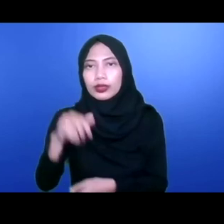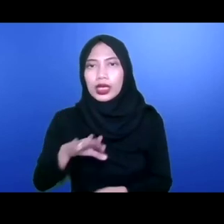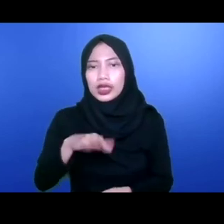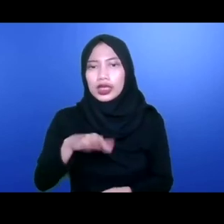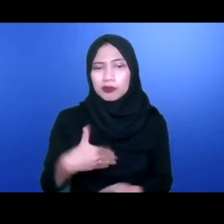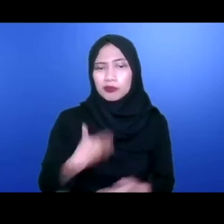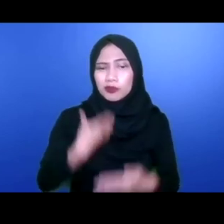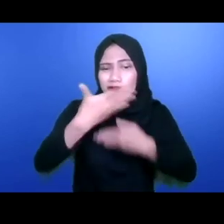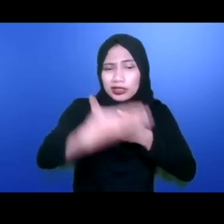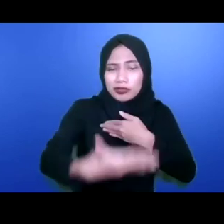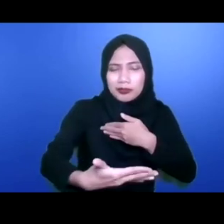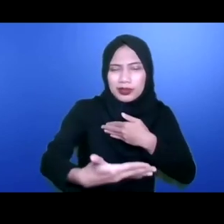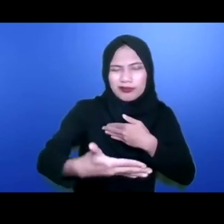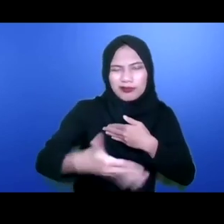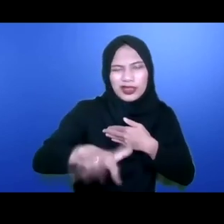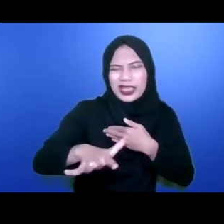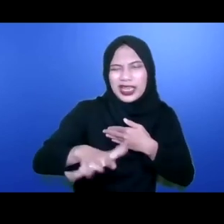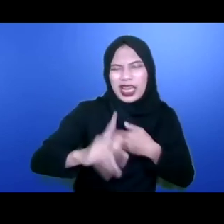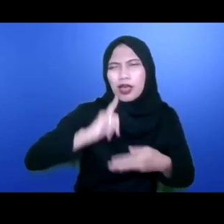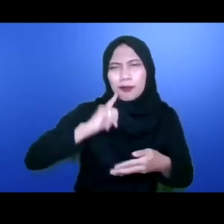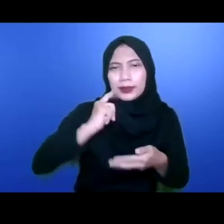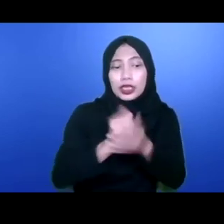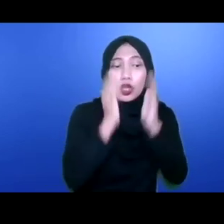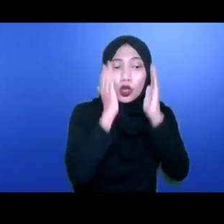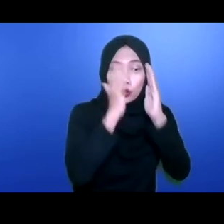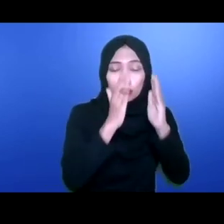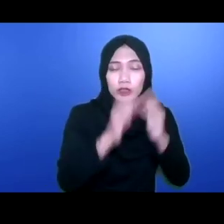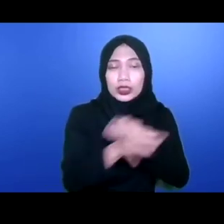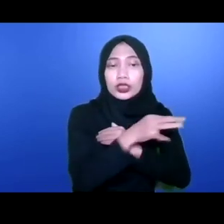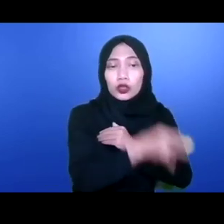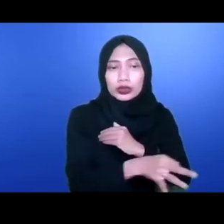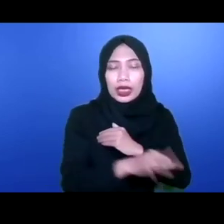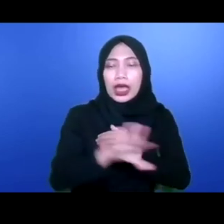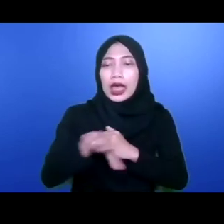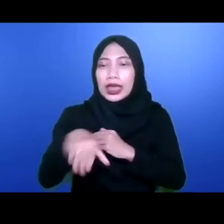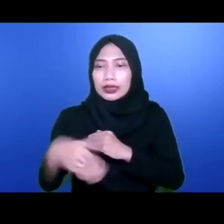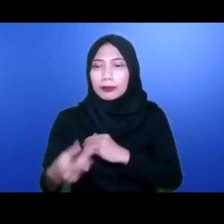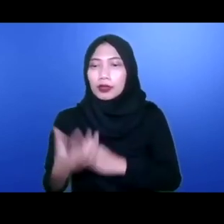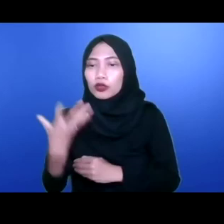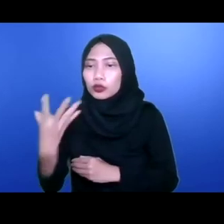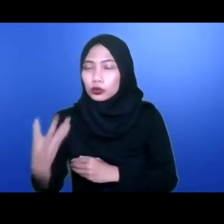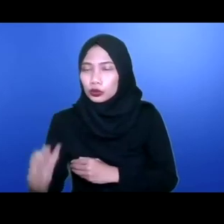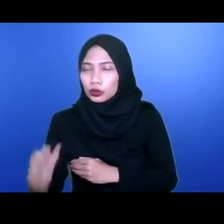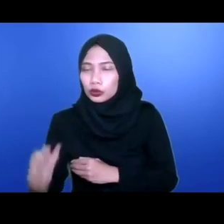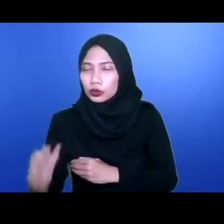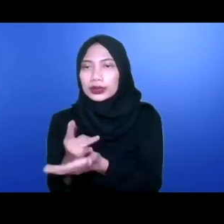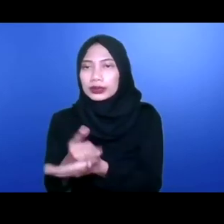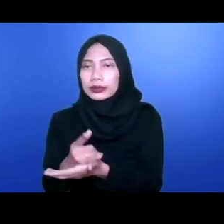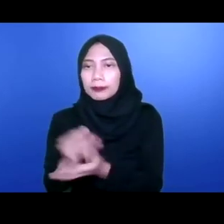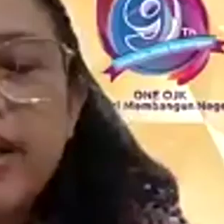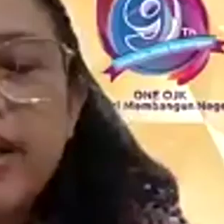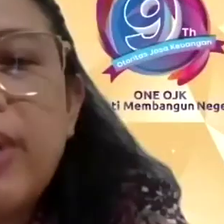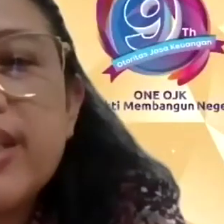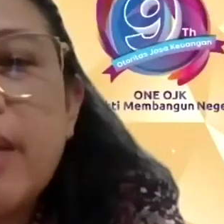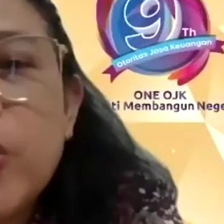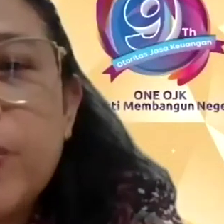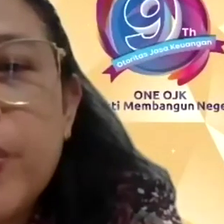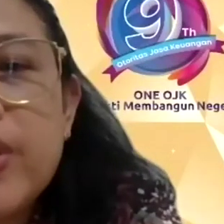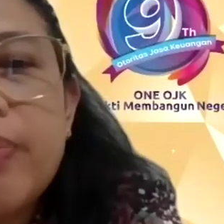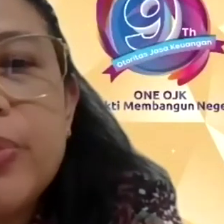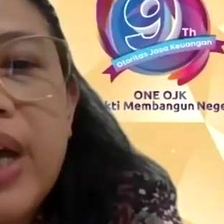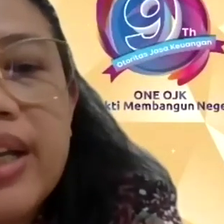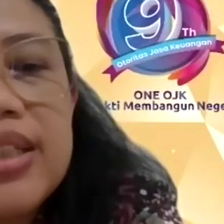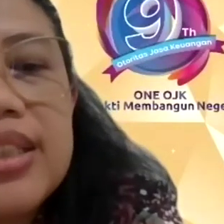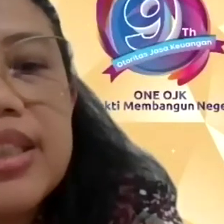terlalu, terutama untuk perkotaan. Untuk pedesaan tetap agen yang terpenting. Mengapa? Karena dengan digital banking itu banyak